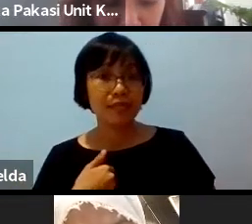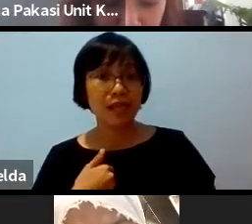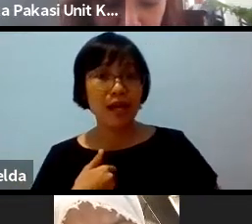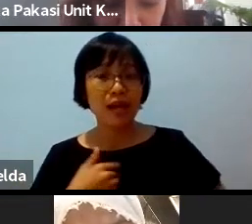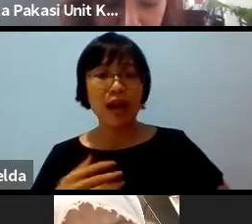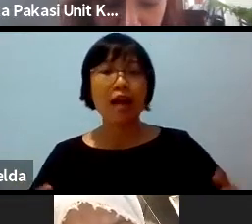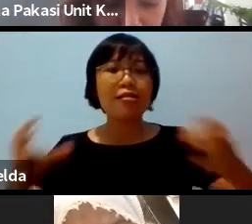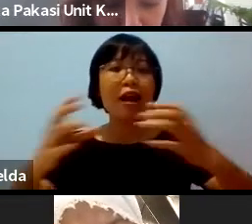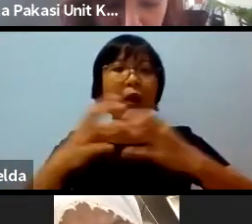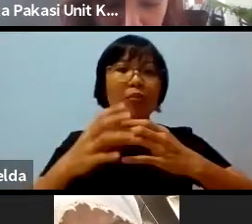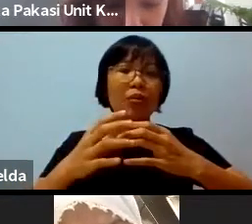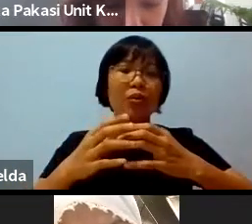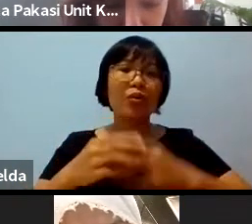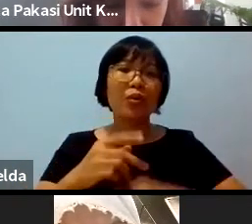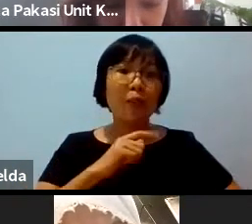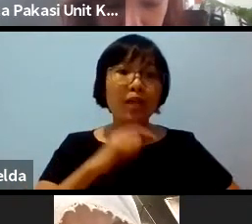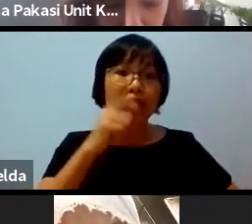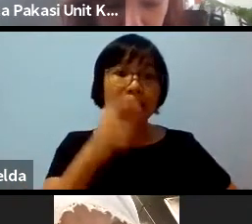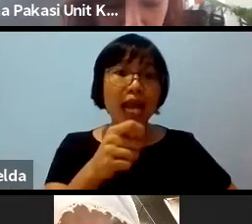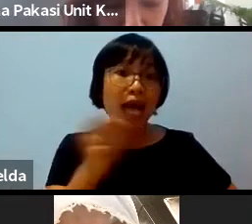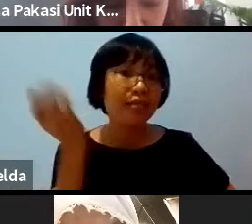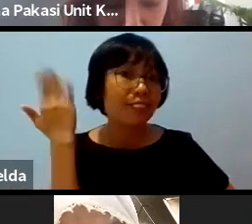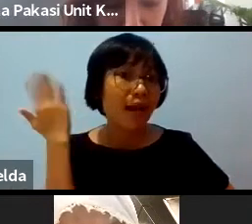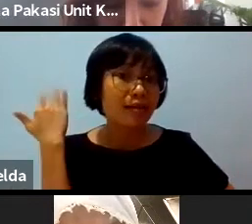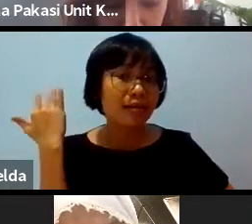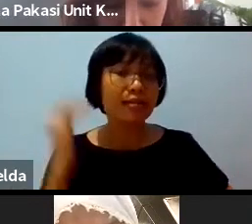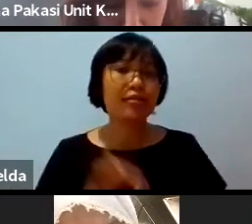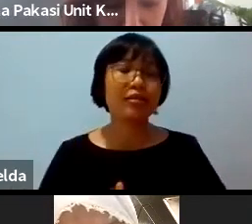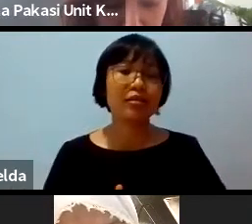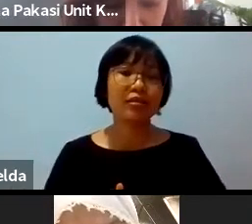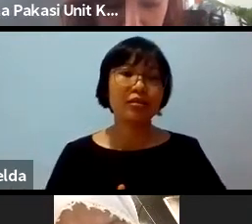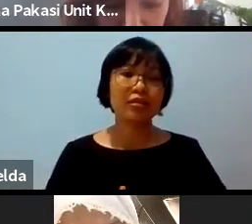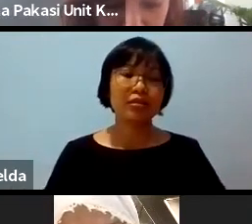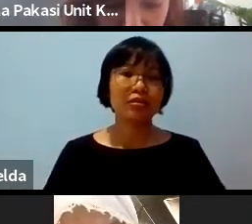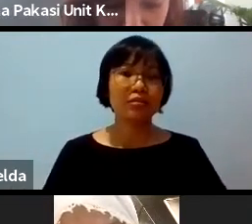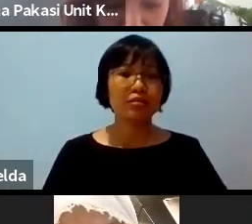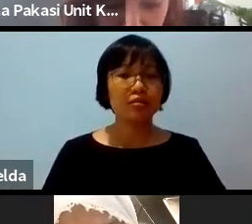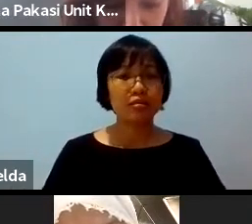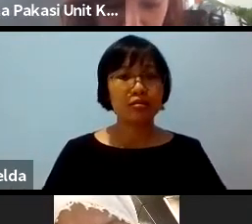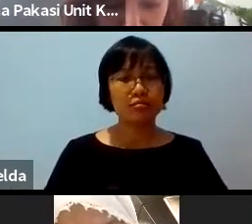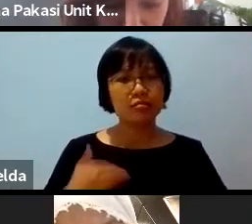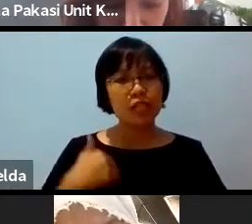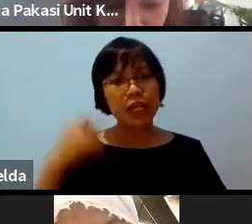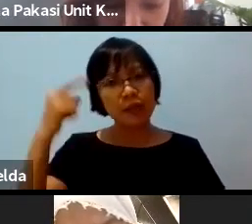semacam ringkasan gitu ya. Kalau dari perspektif saya paling